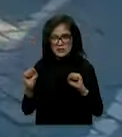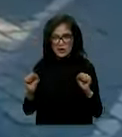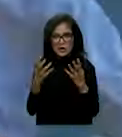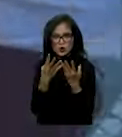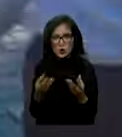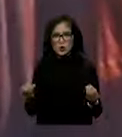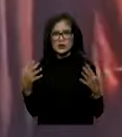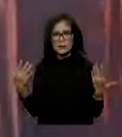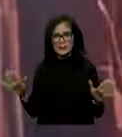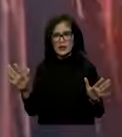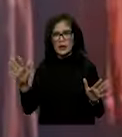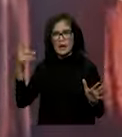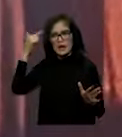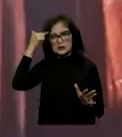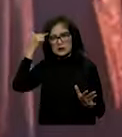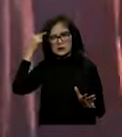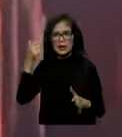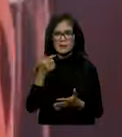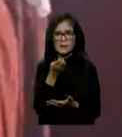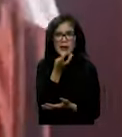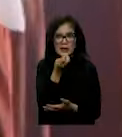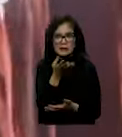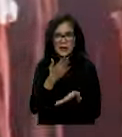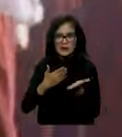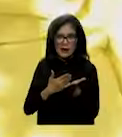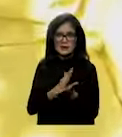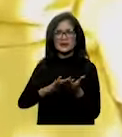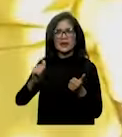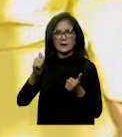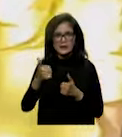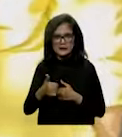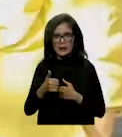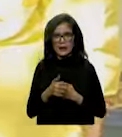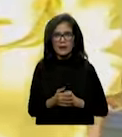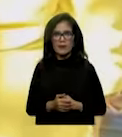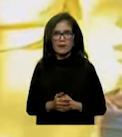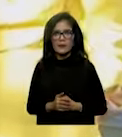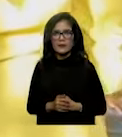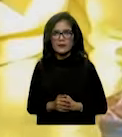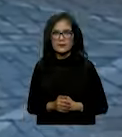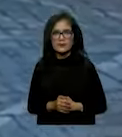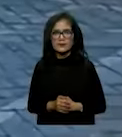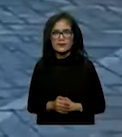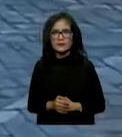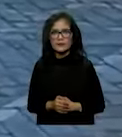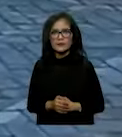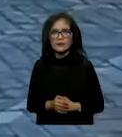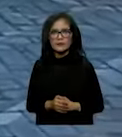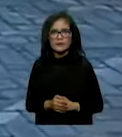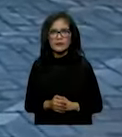mengajar terlaksana dan para siswa tidak menjadi korban. Tim kontributor iNews melaporkan.